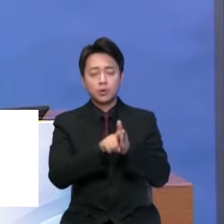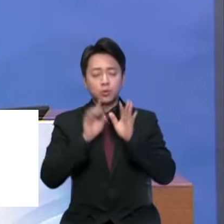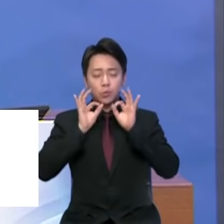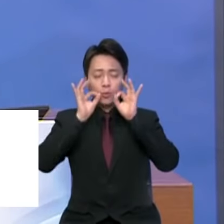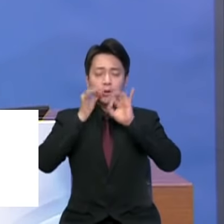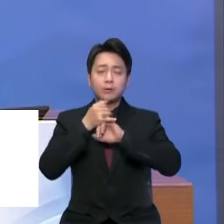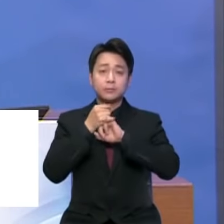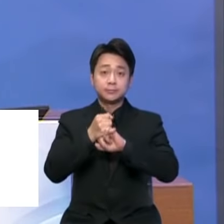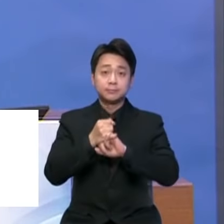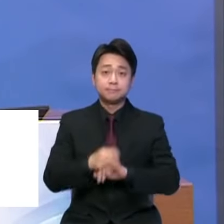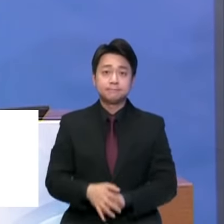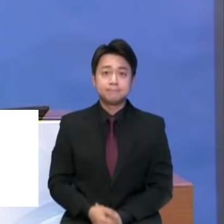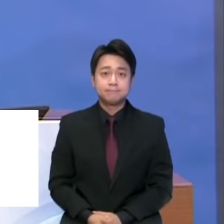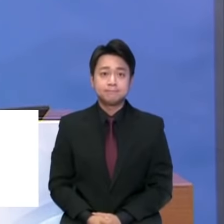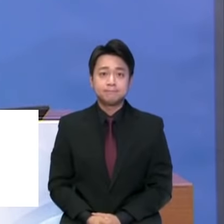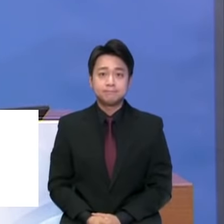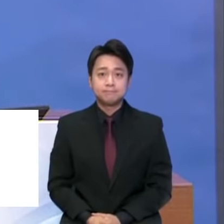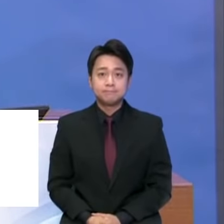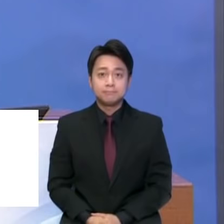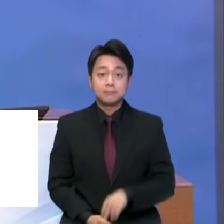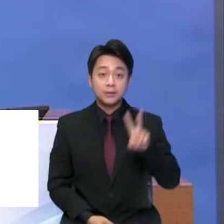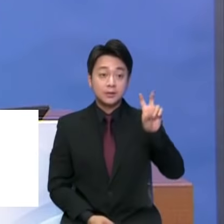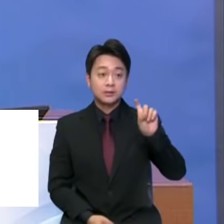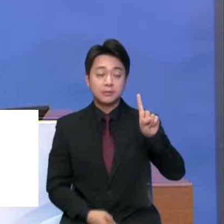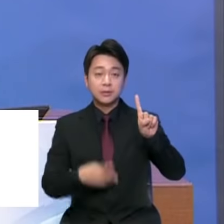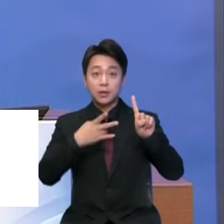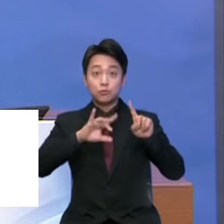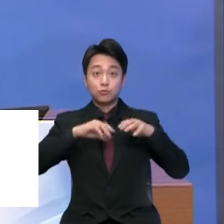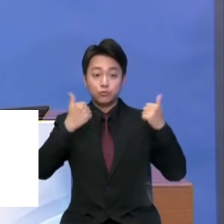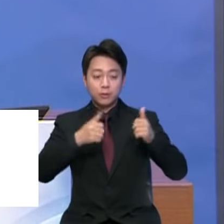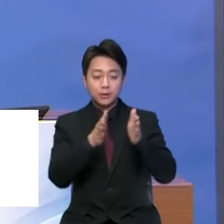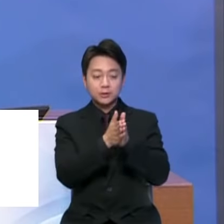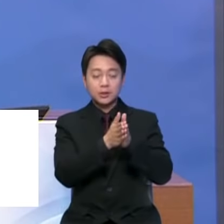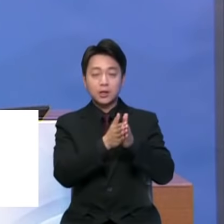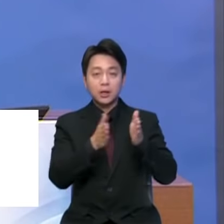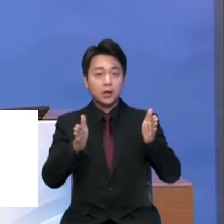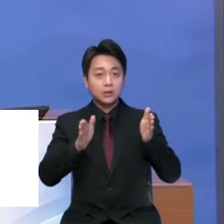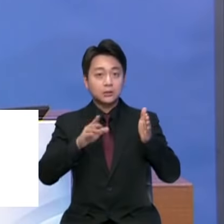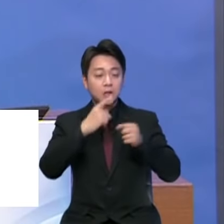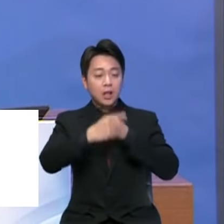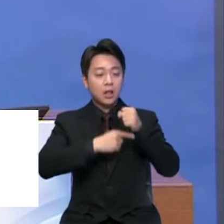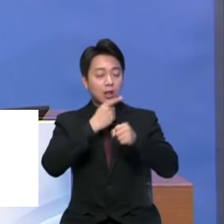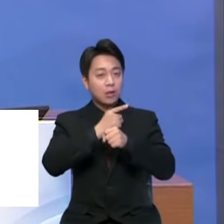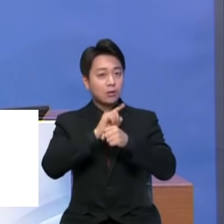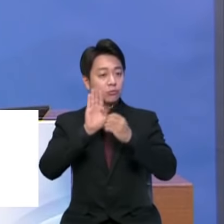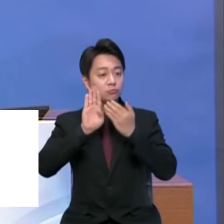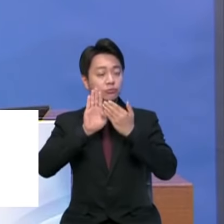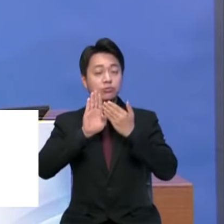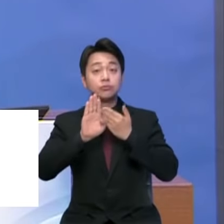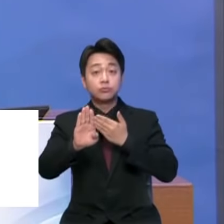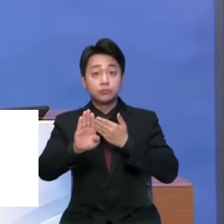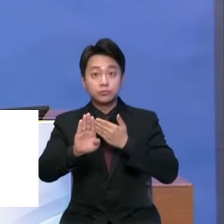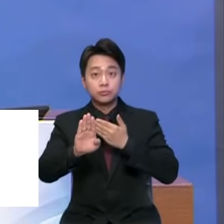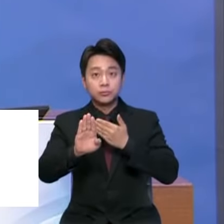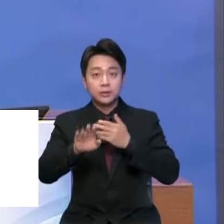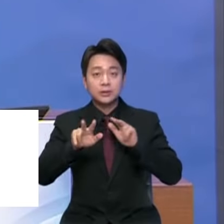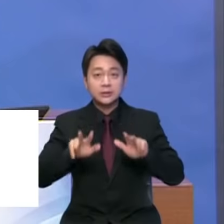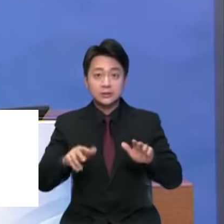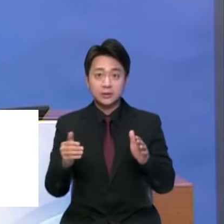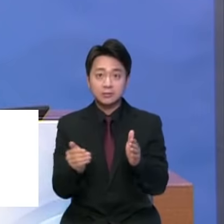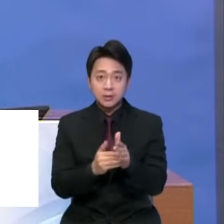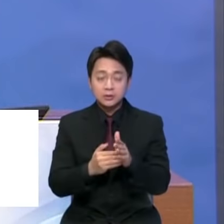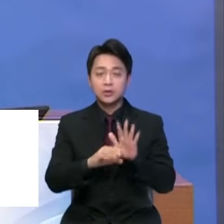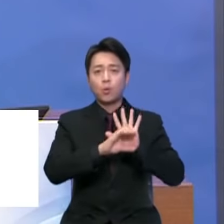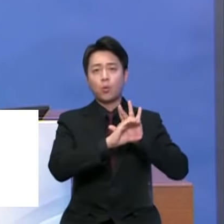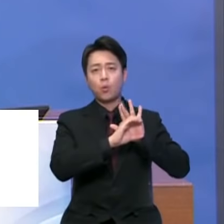21대 국회가 개원한 지 만 1년이 지났습니다. 지난해 코로나 팬데믹의 한가운데서